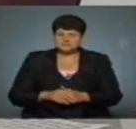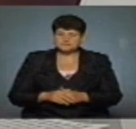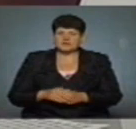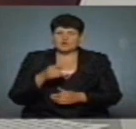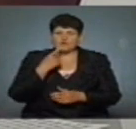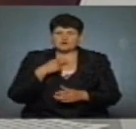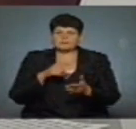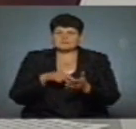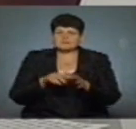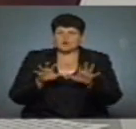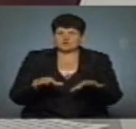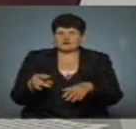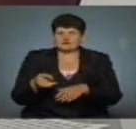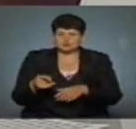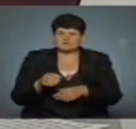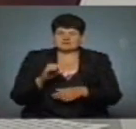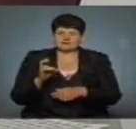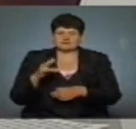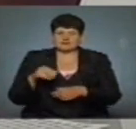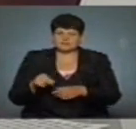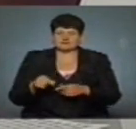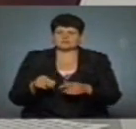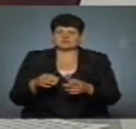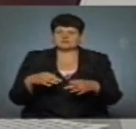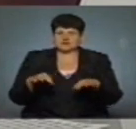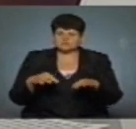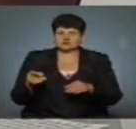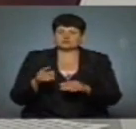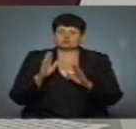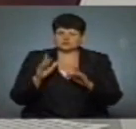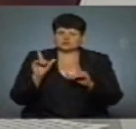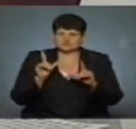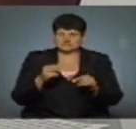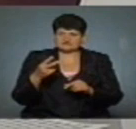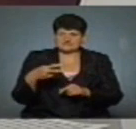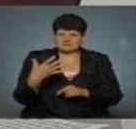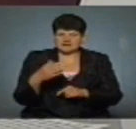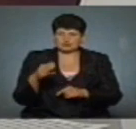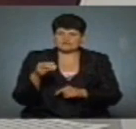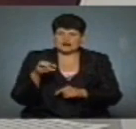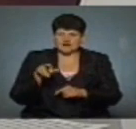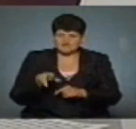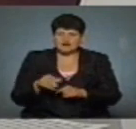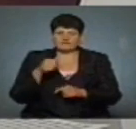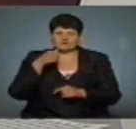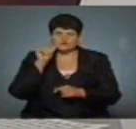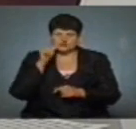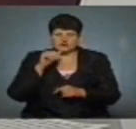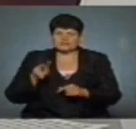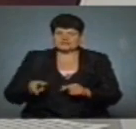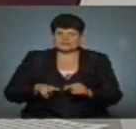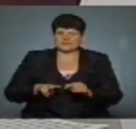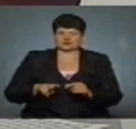міського голови Тернополя Сергія Надала, громадський транспорт у Тернополі їздитиме з 25 травня. Нагадаю, вчора директор